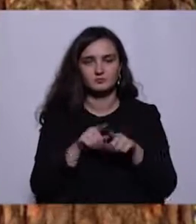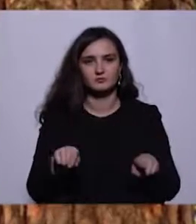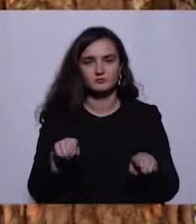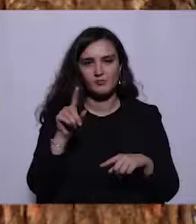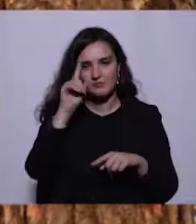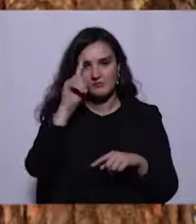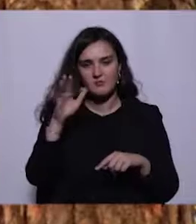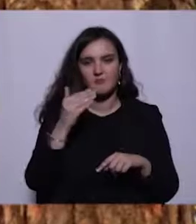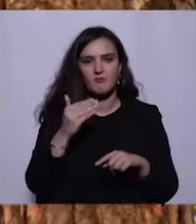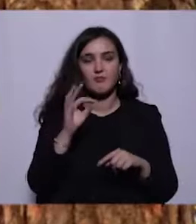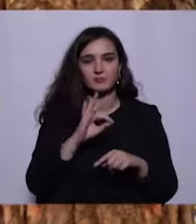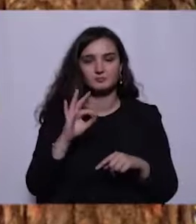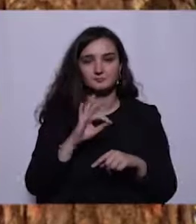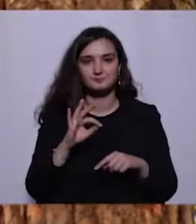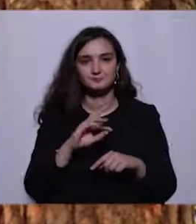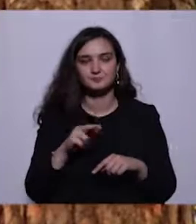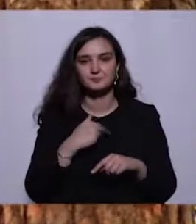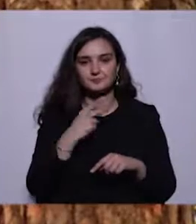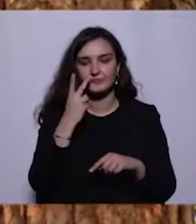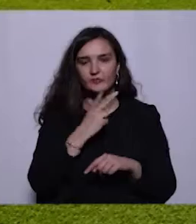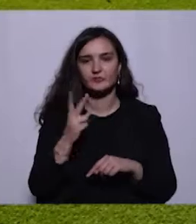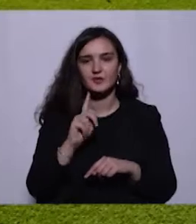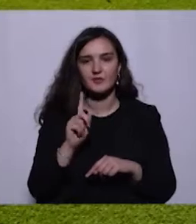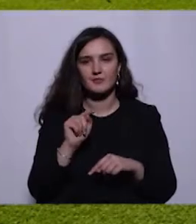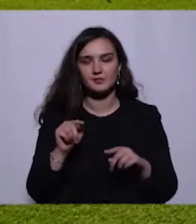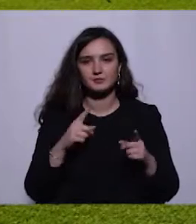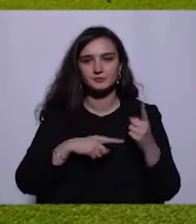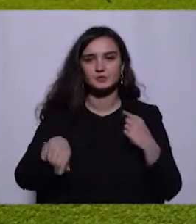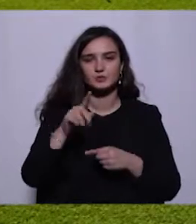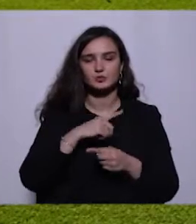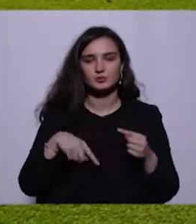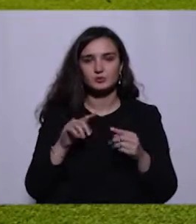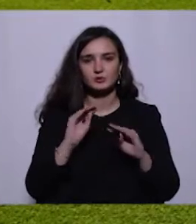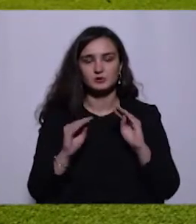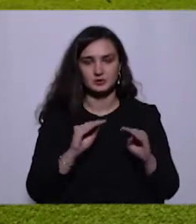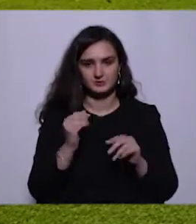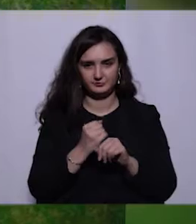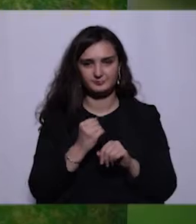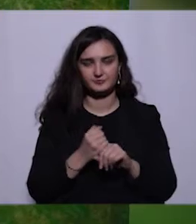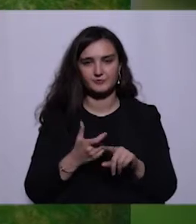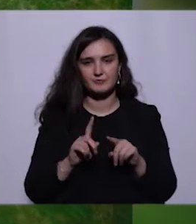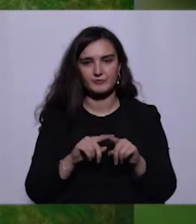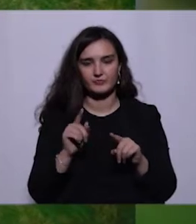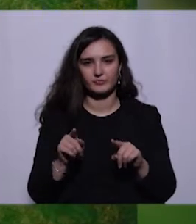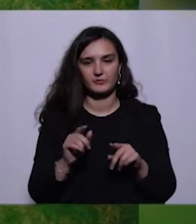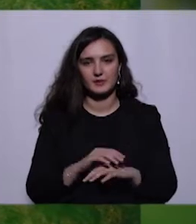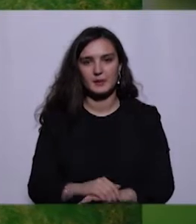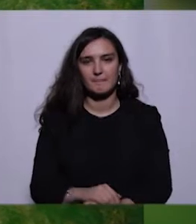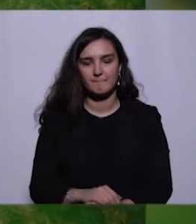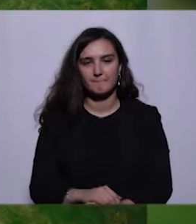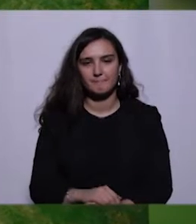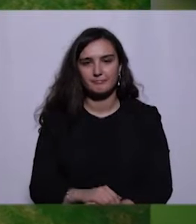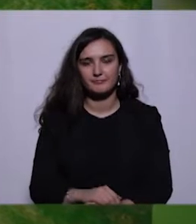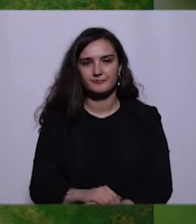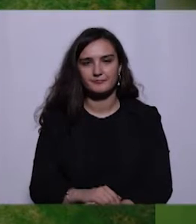ცნობილი სტოუნჰენჯების შესახებ. ჩვენ ვხედავთ, რომ წრიული განლაგება რაღაცა გარკვეულ საკრალურ,